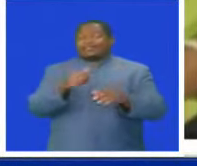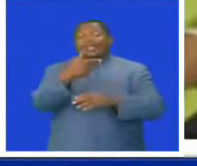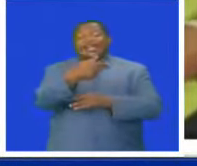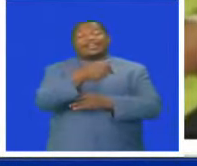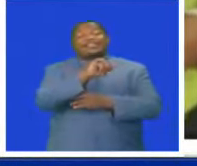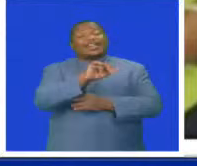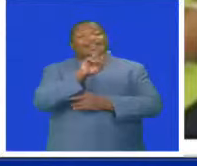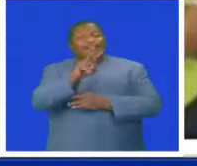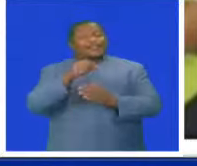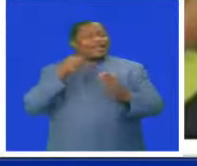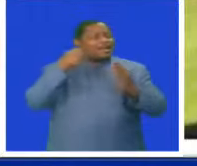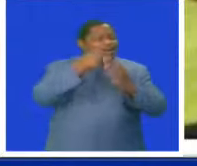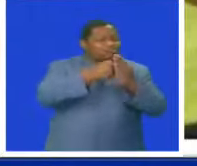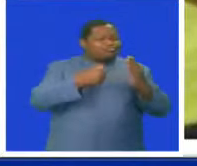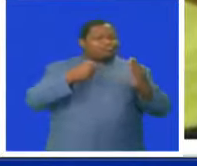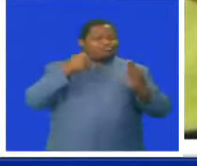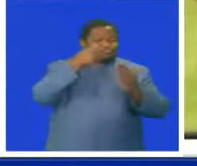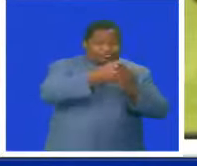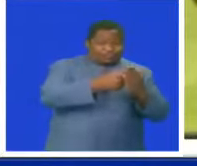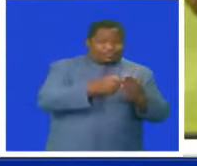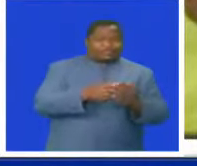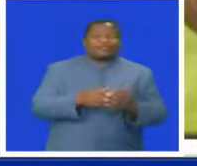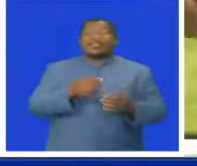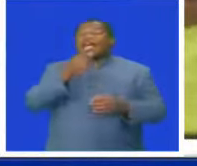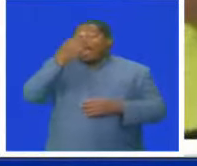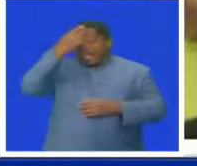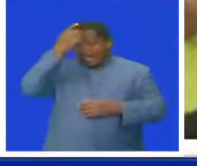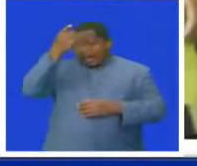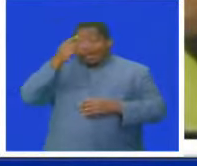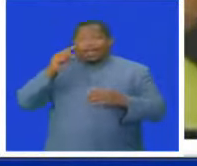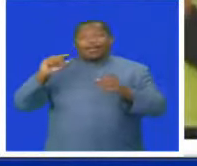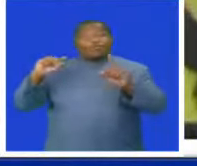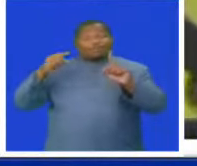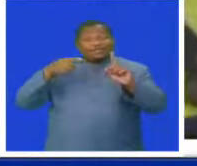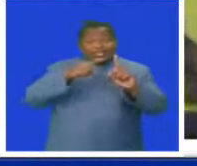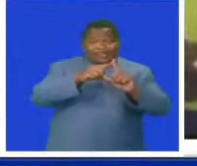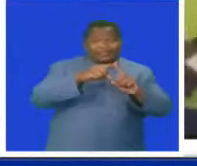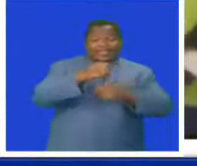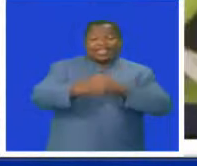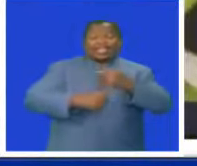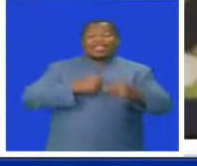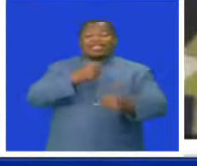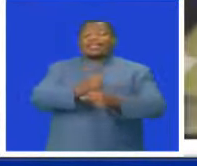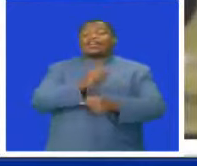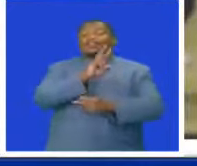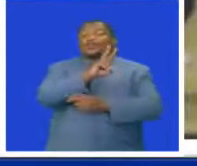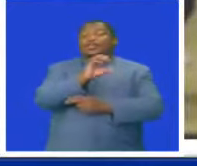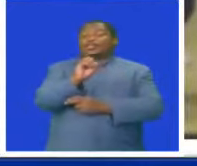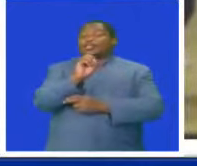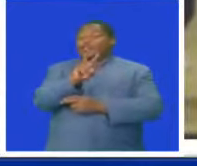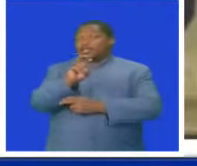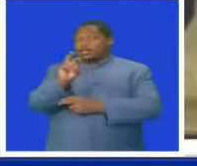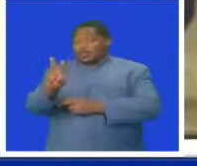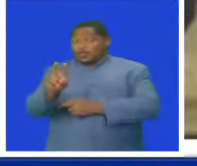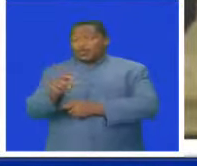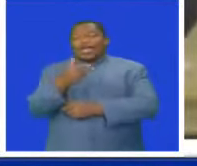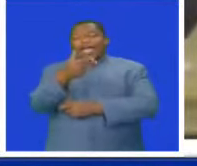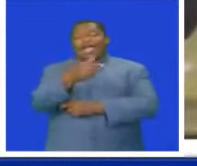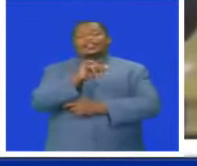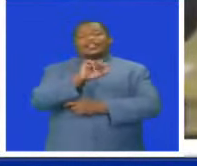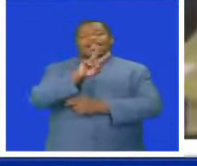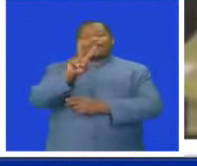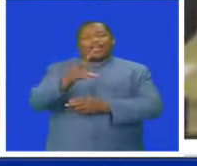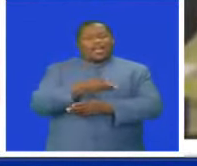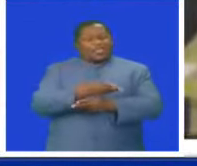kwelitiko letempilo nahulumente wakangwane kuthi sibe seMaswati sibe silincobile leli gciwane. Etindzabeni